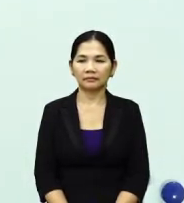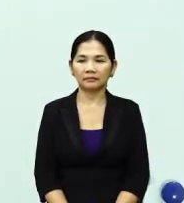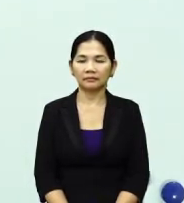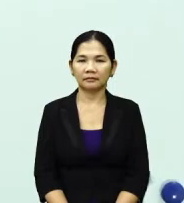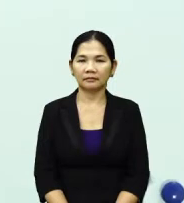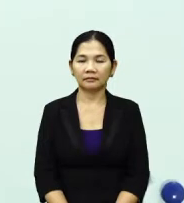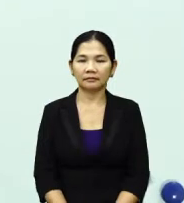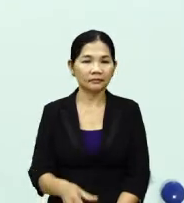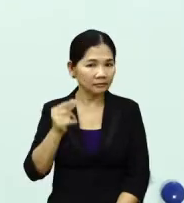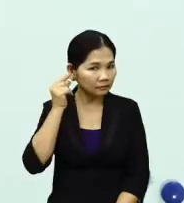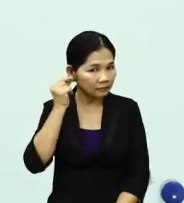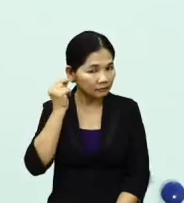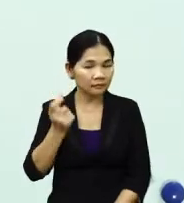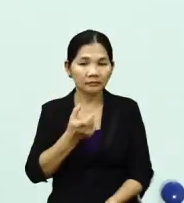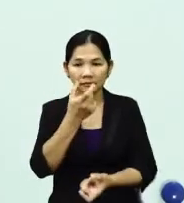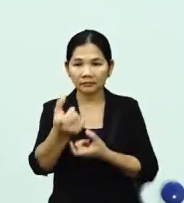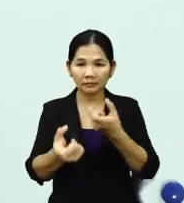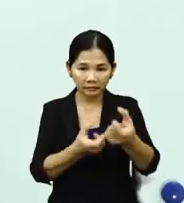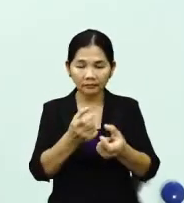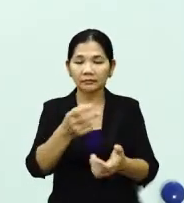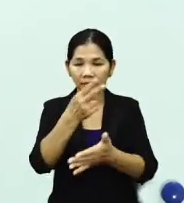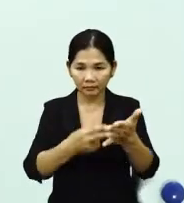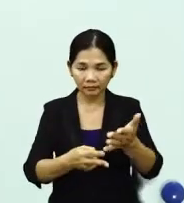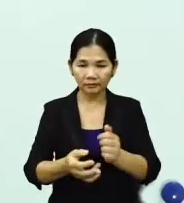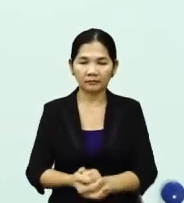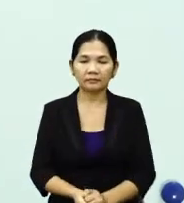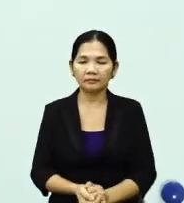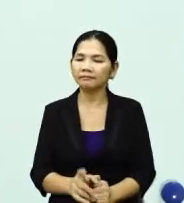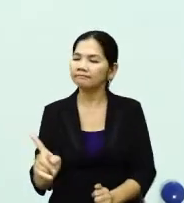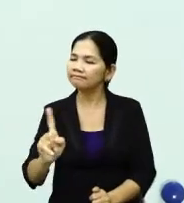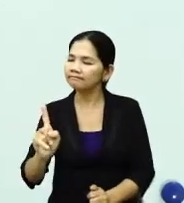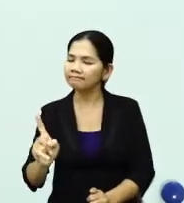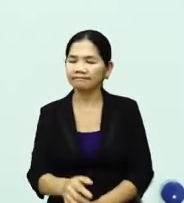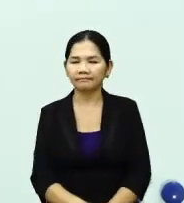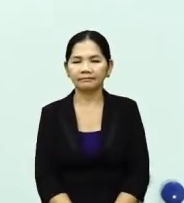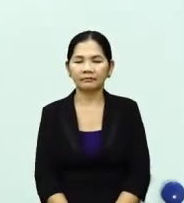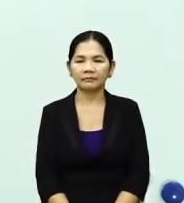ta mà đai sụp phí lụa vậy ta con hay còn lụa này ná